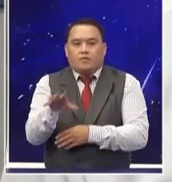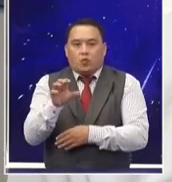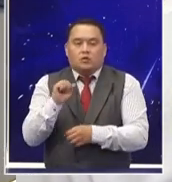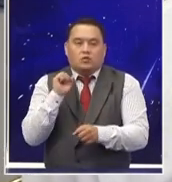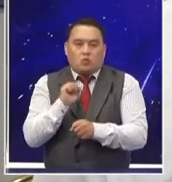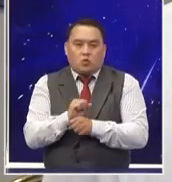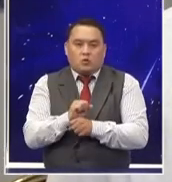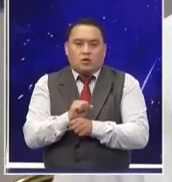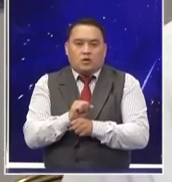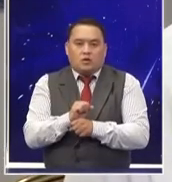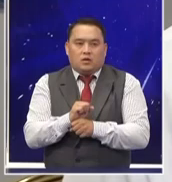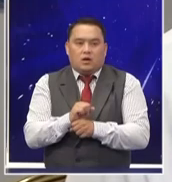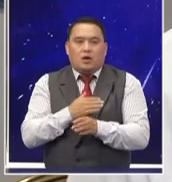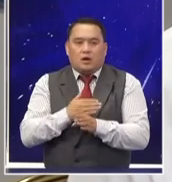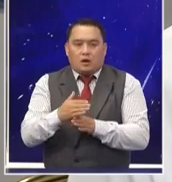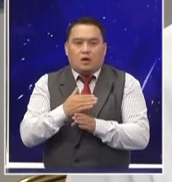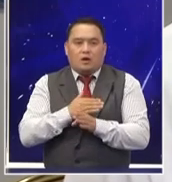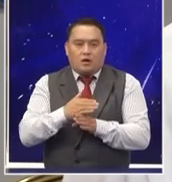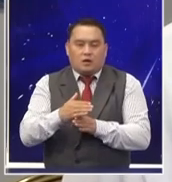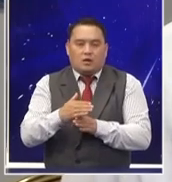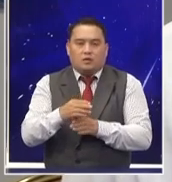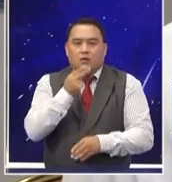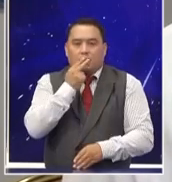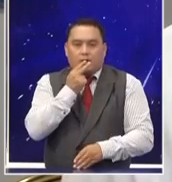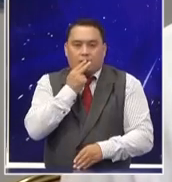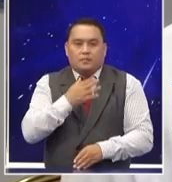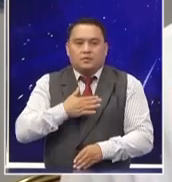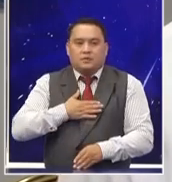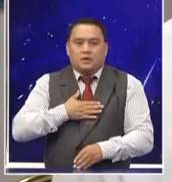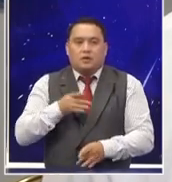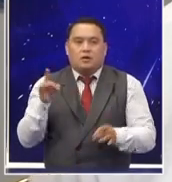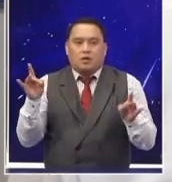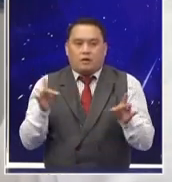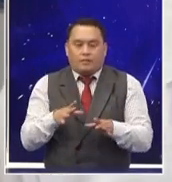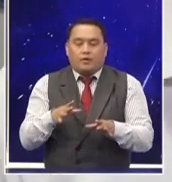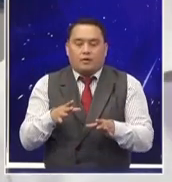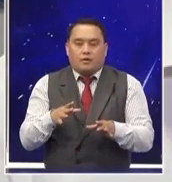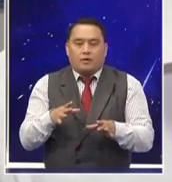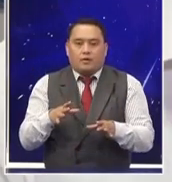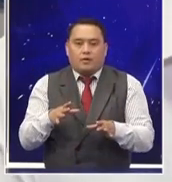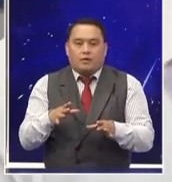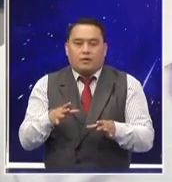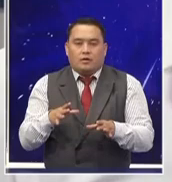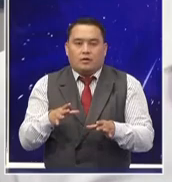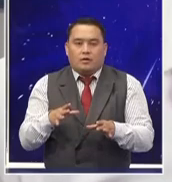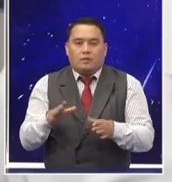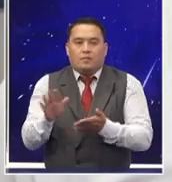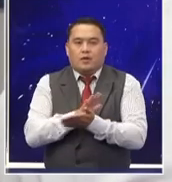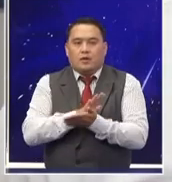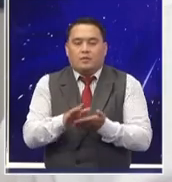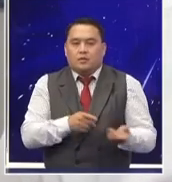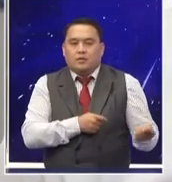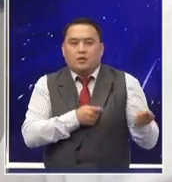да, енді типография жай-жай жұмыс істеді. Тамақпен болғанда біз кафе аштық, 3 ай болды жұмыс жасап отыр. Бесплатный